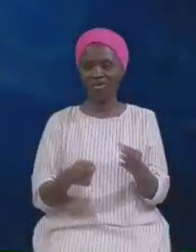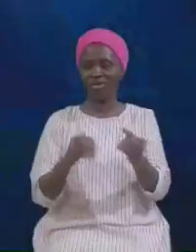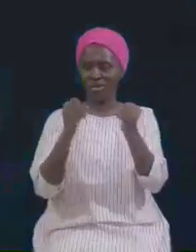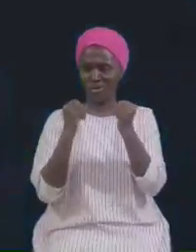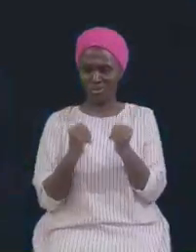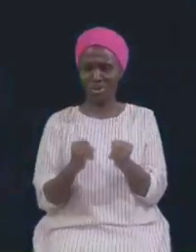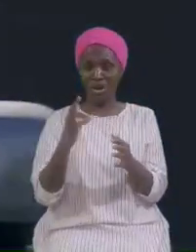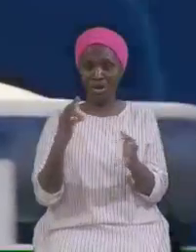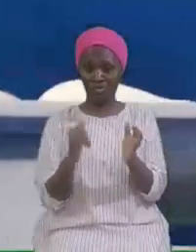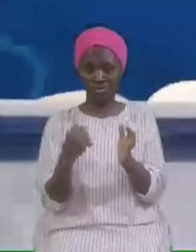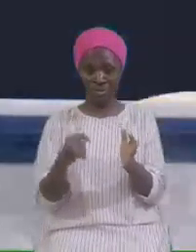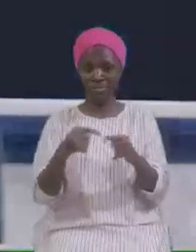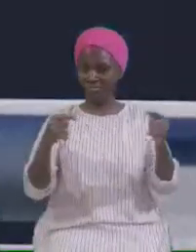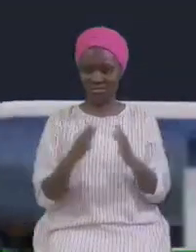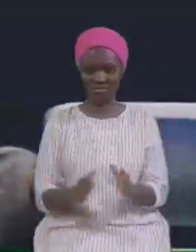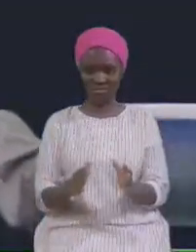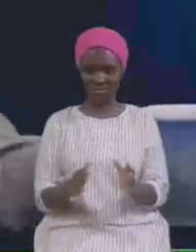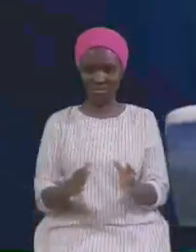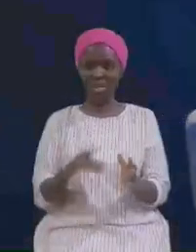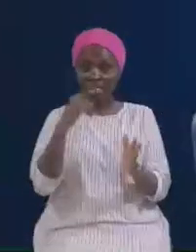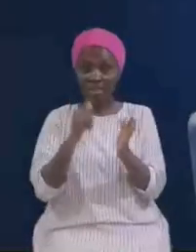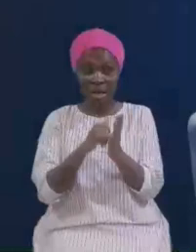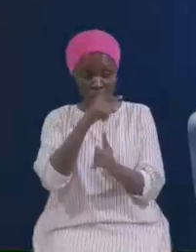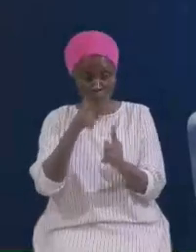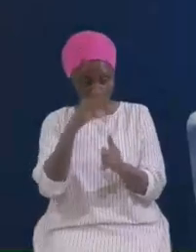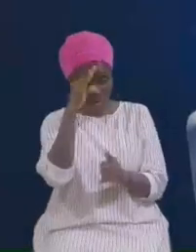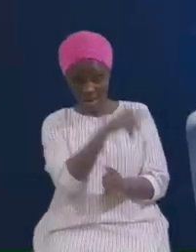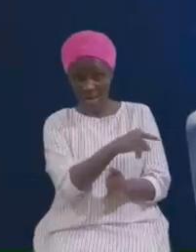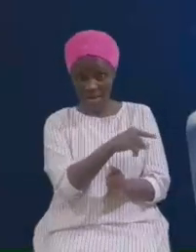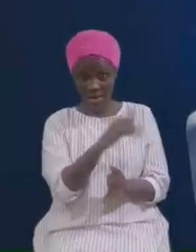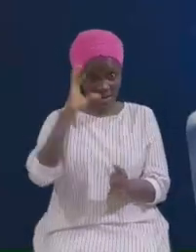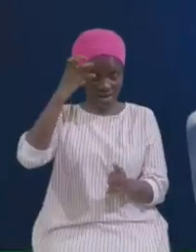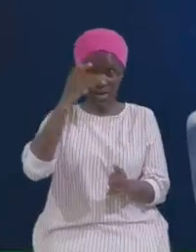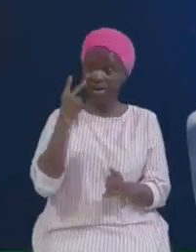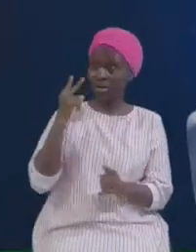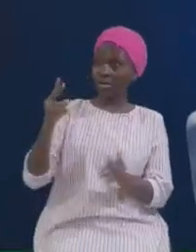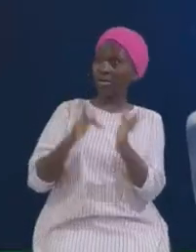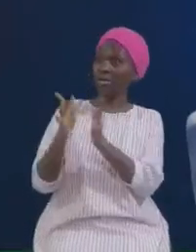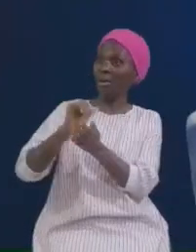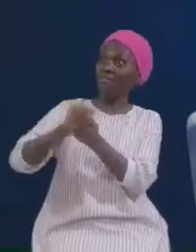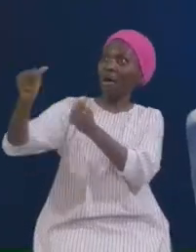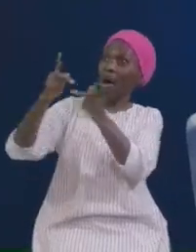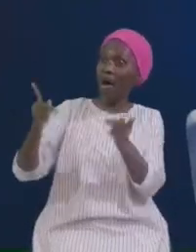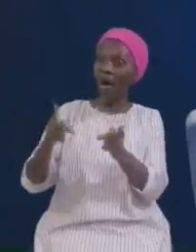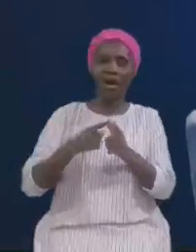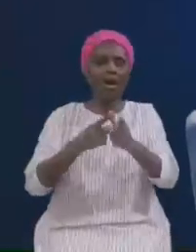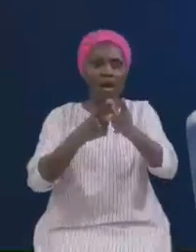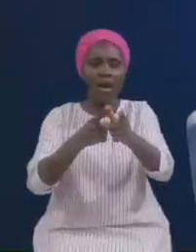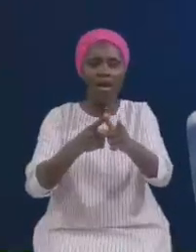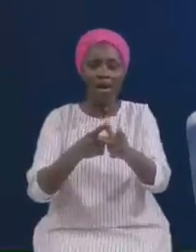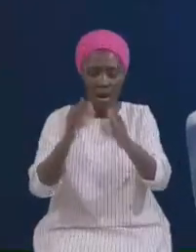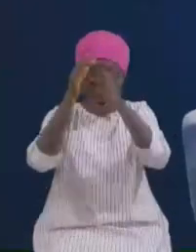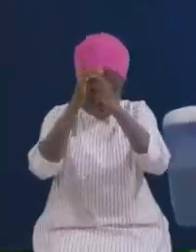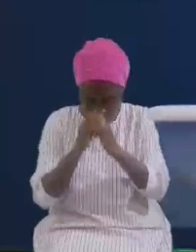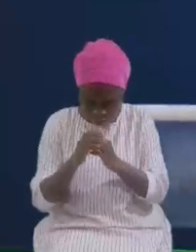l'oppresseur. On dit, ayant vu Jésus de loin, il accourut et se prosterna devant